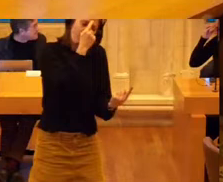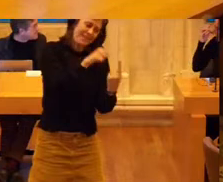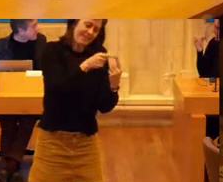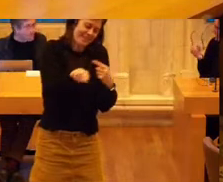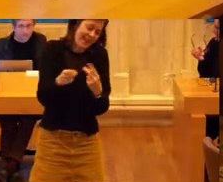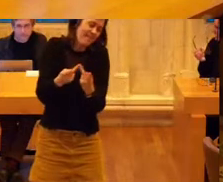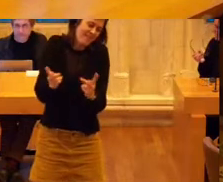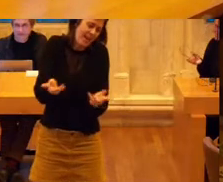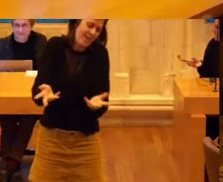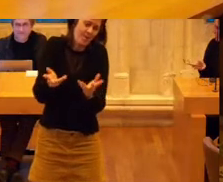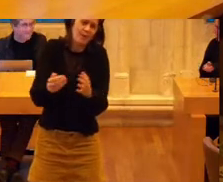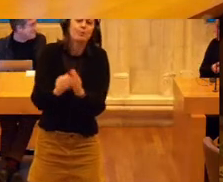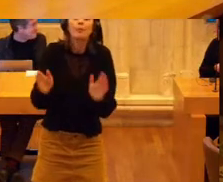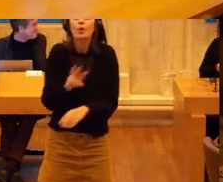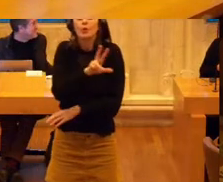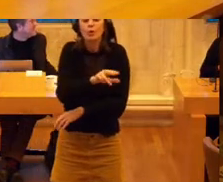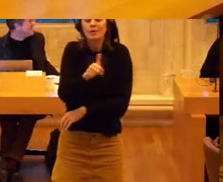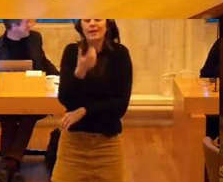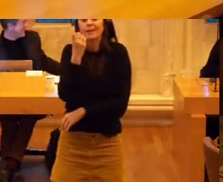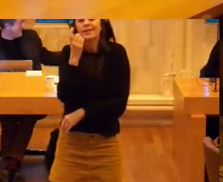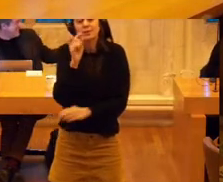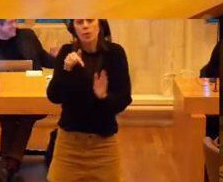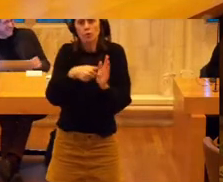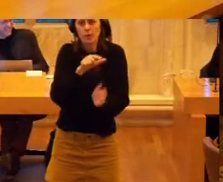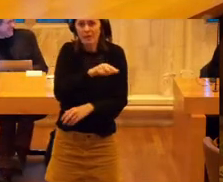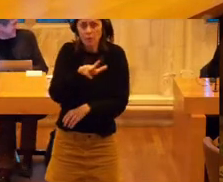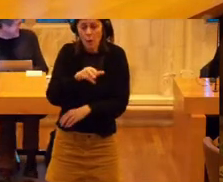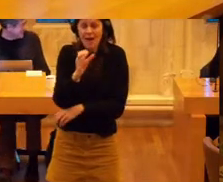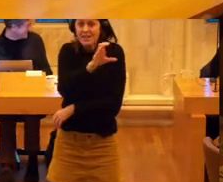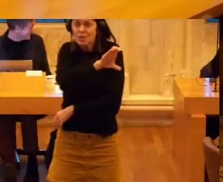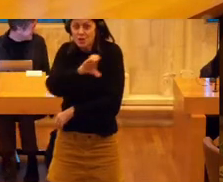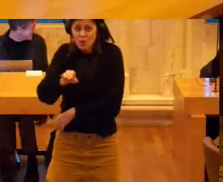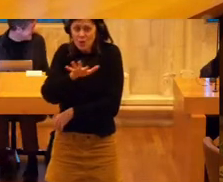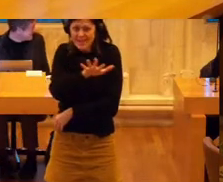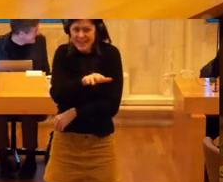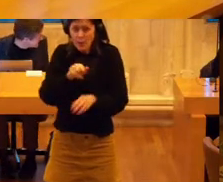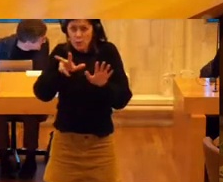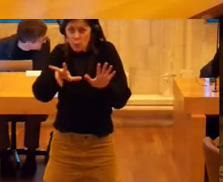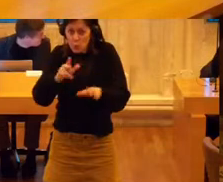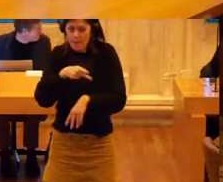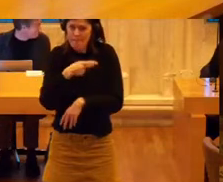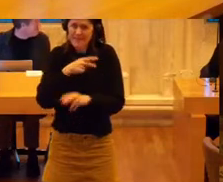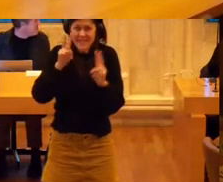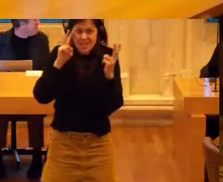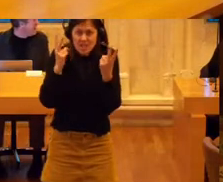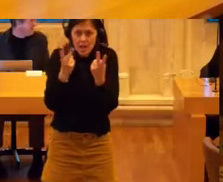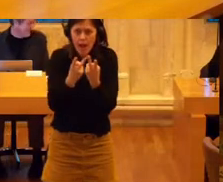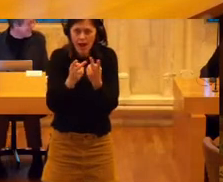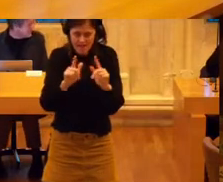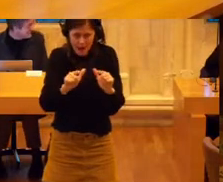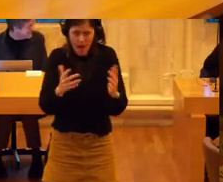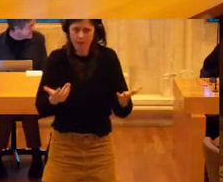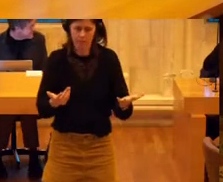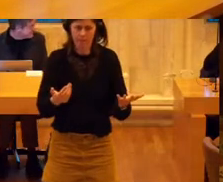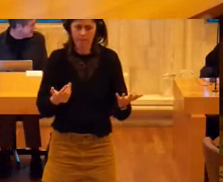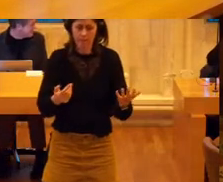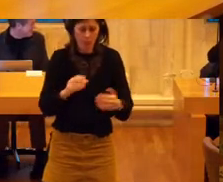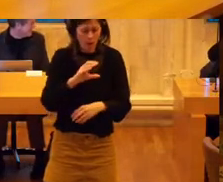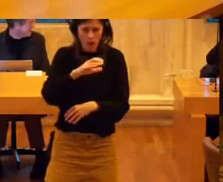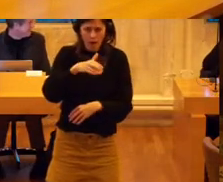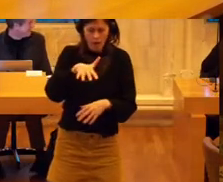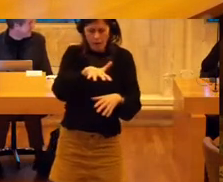Au 31 décembre 2023, 158 médecins généralistes installés sur Caen. On a une densité de médecins généralistes sur